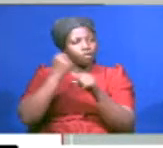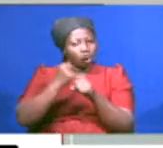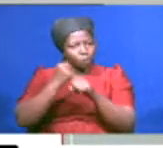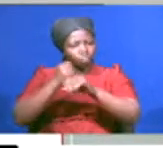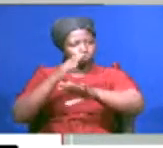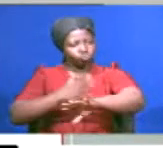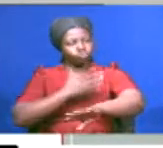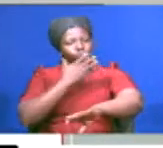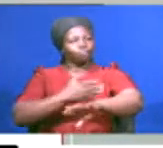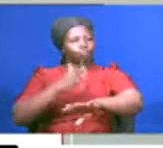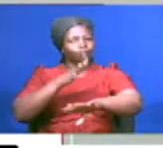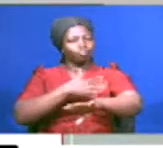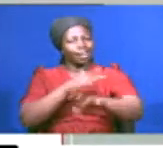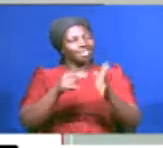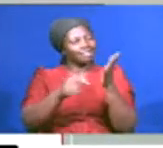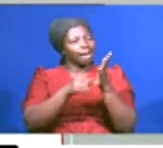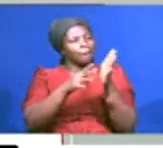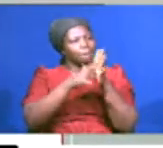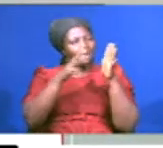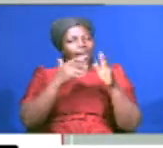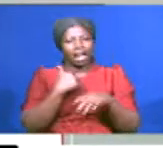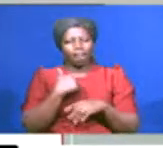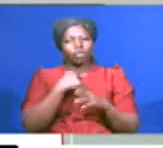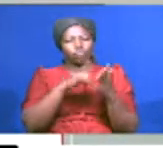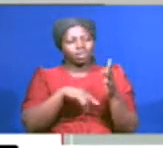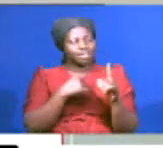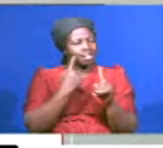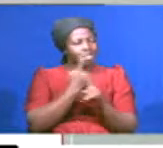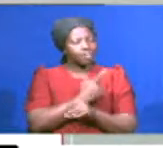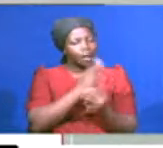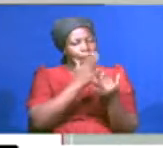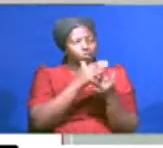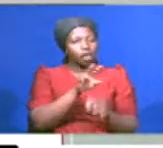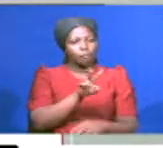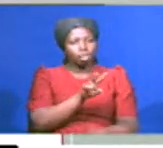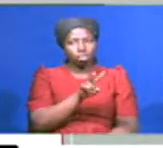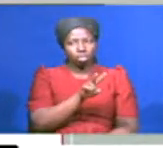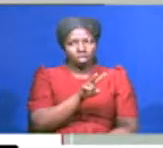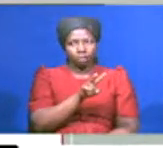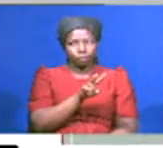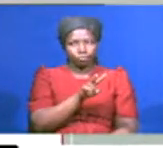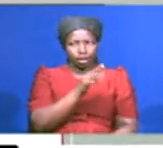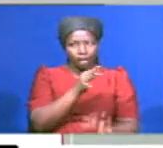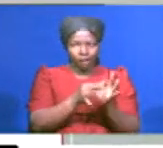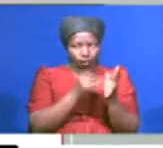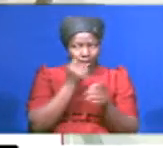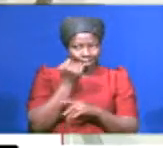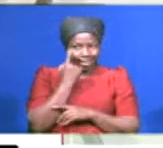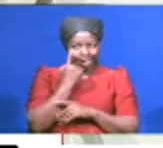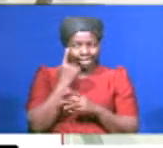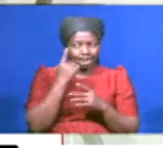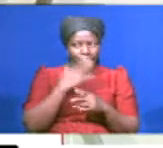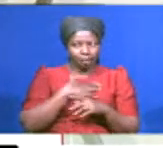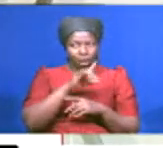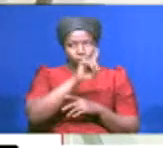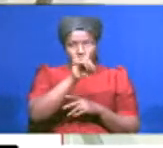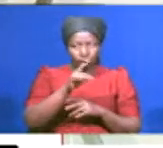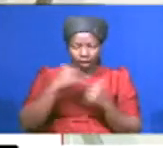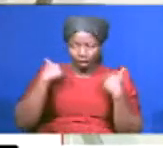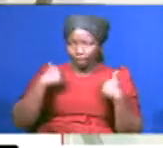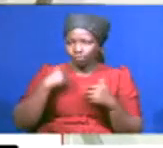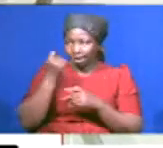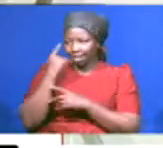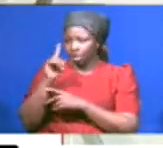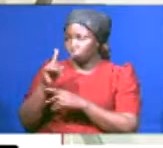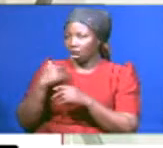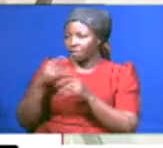getting very popular. What's the difference between the two? If you understand what I'm trying to say. Nikuelewa? Yeah. Hapo kuna tofauti